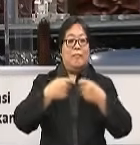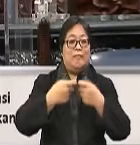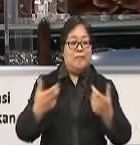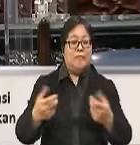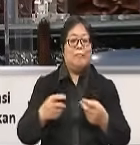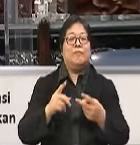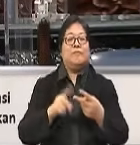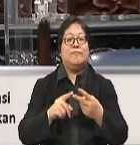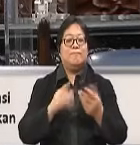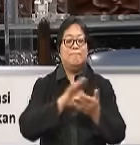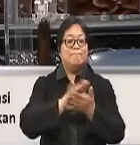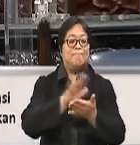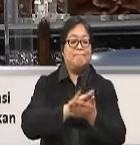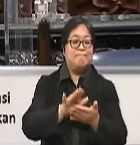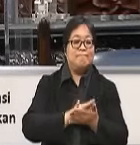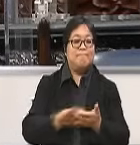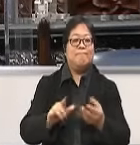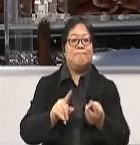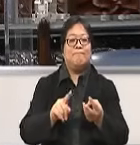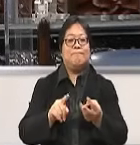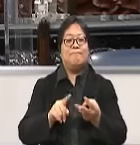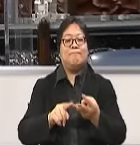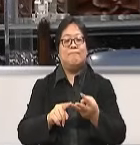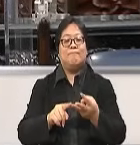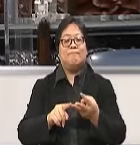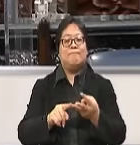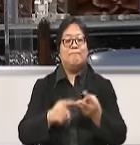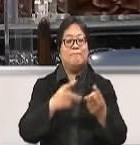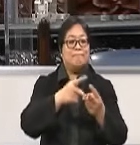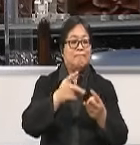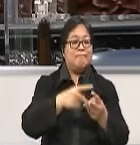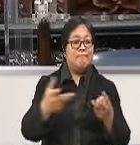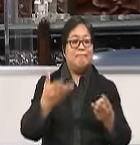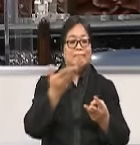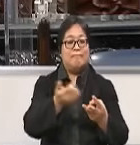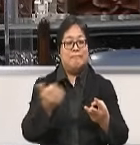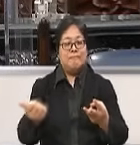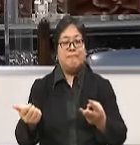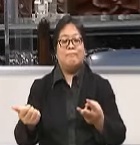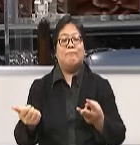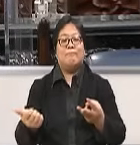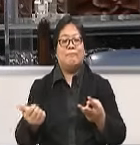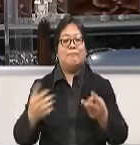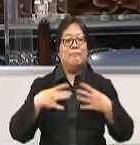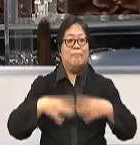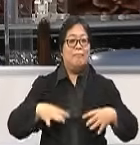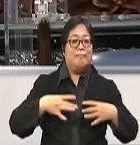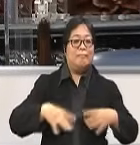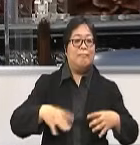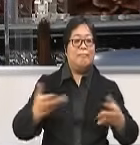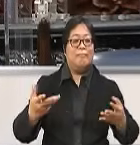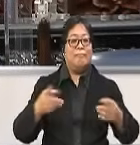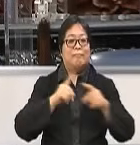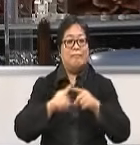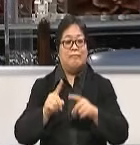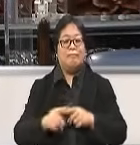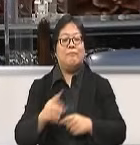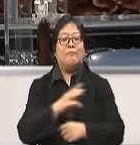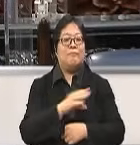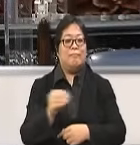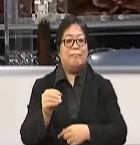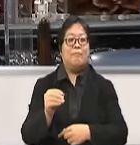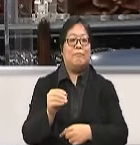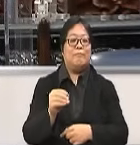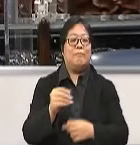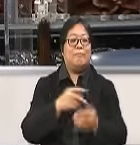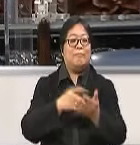belanjaan bagi pembersihan dan sanitasi kebanggaan bagi pekerjaan dan peralatan pakai habis dan juga